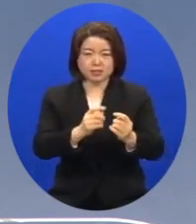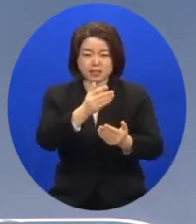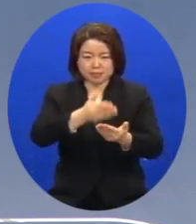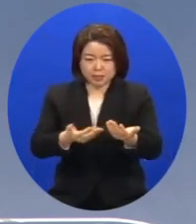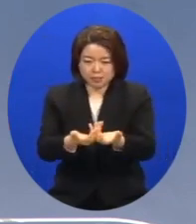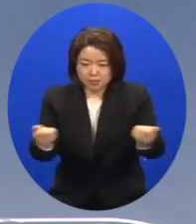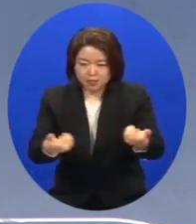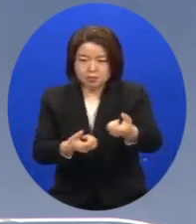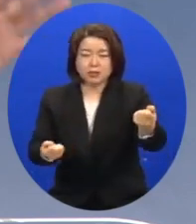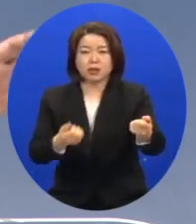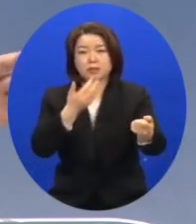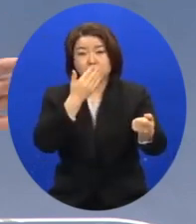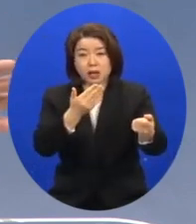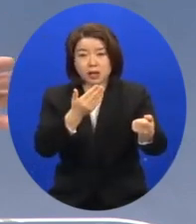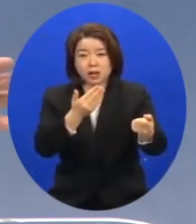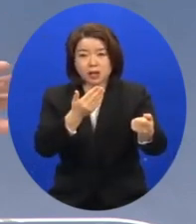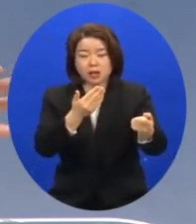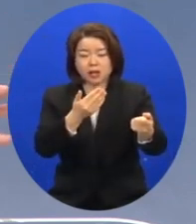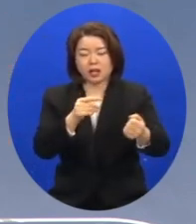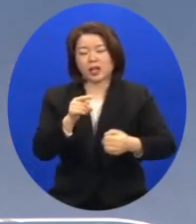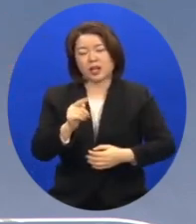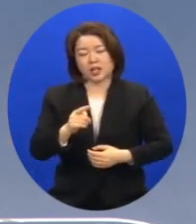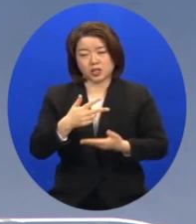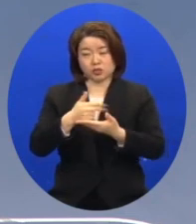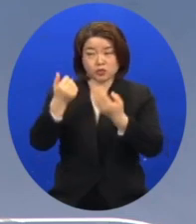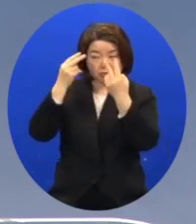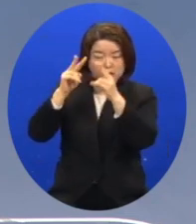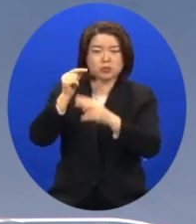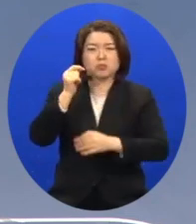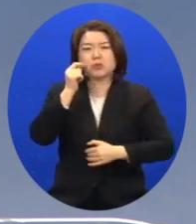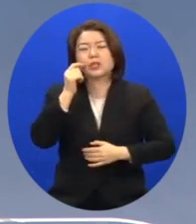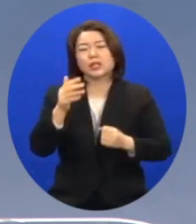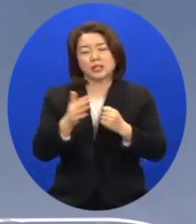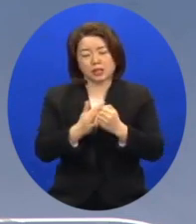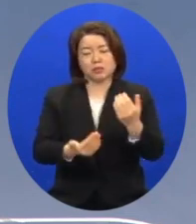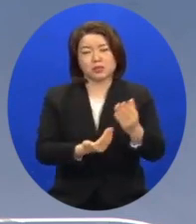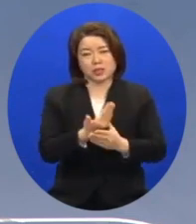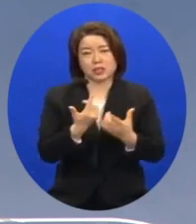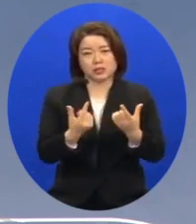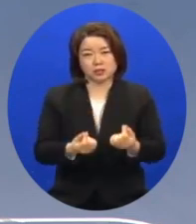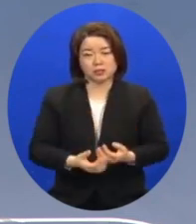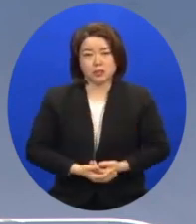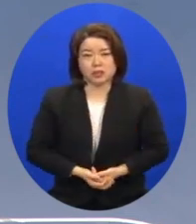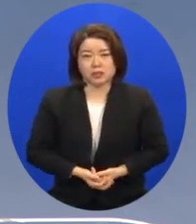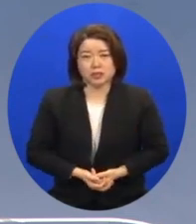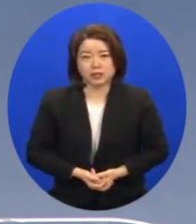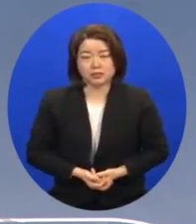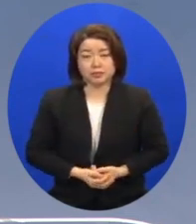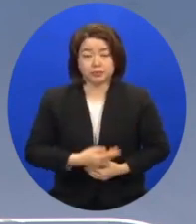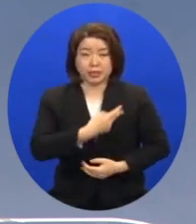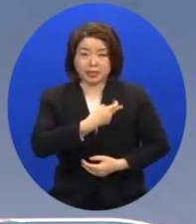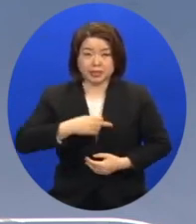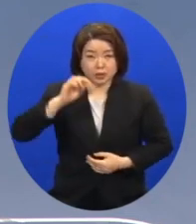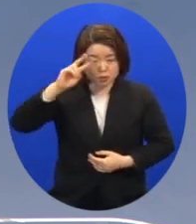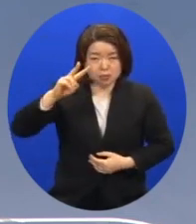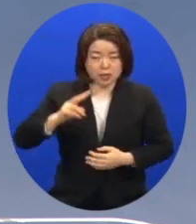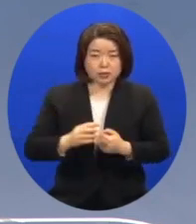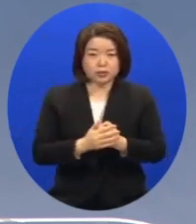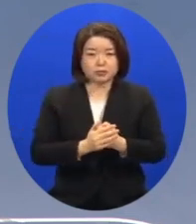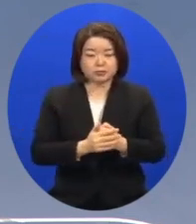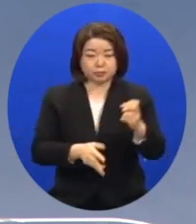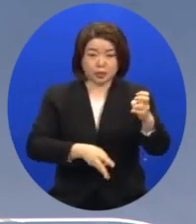있겠습니까 주님을 바라보지 못하는 거야 사도 바울은 고린도에 복음을